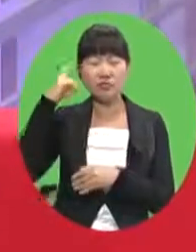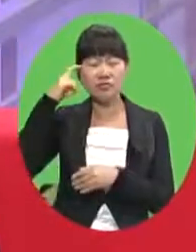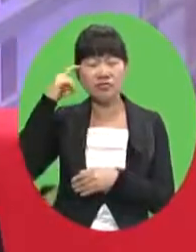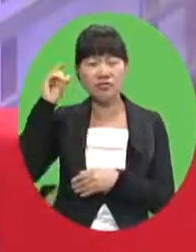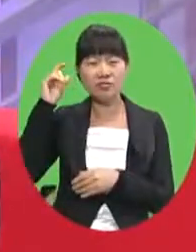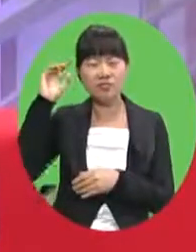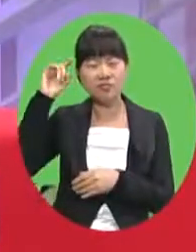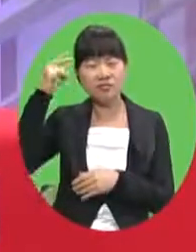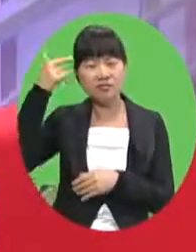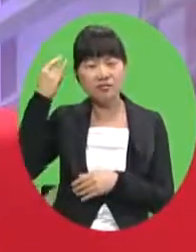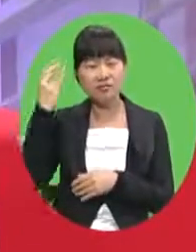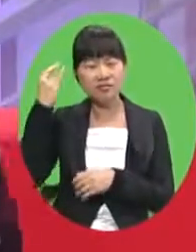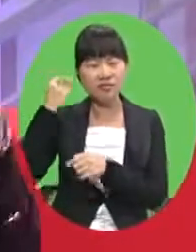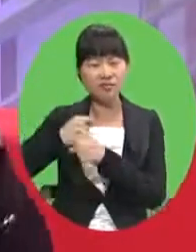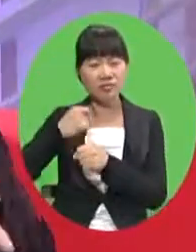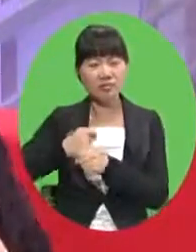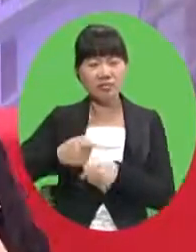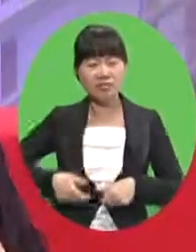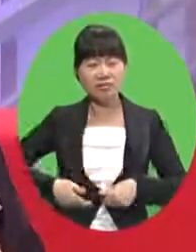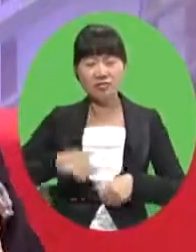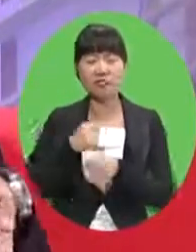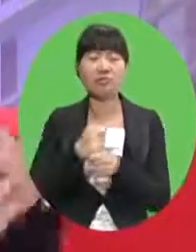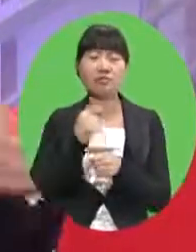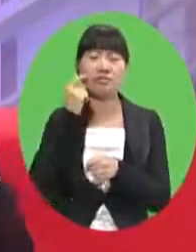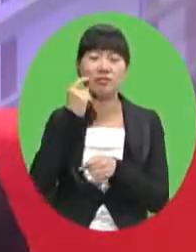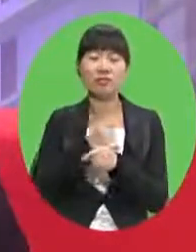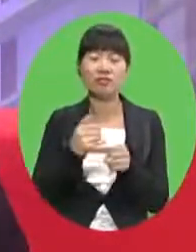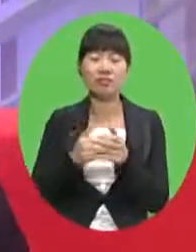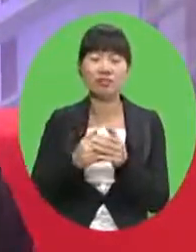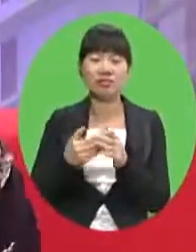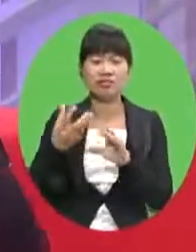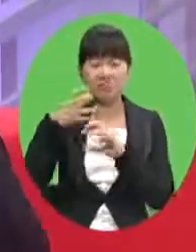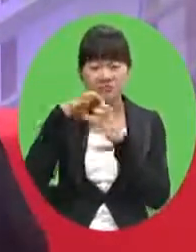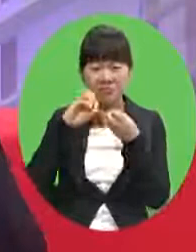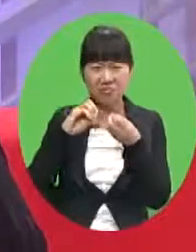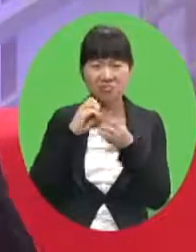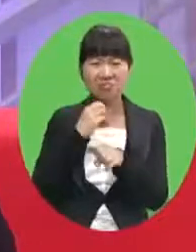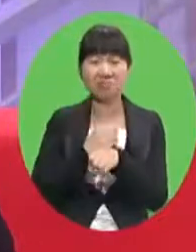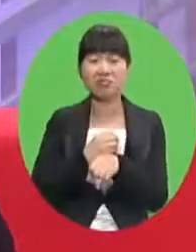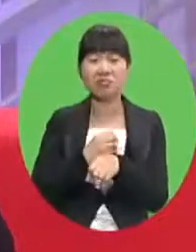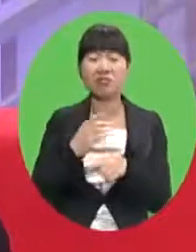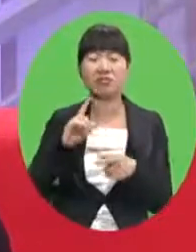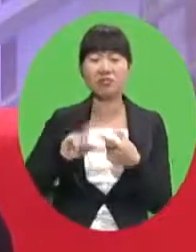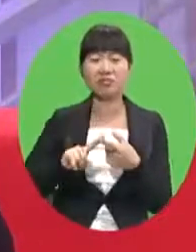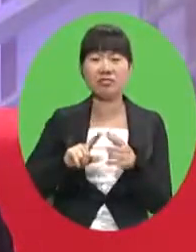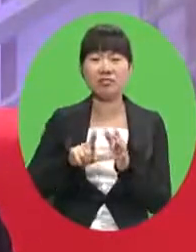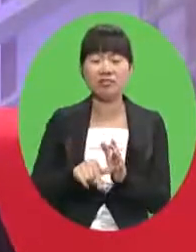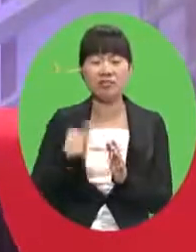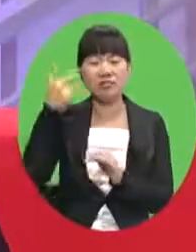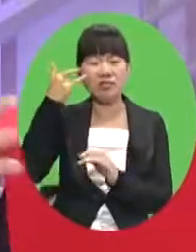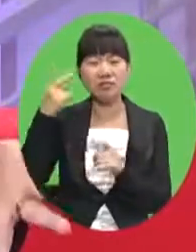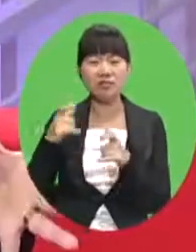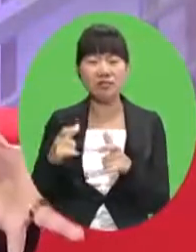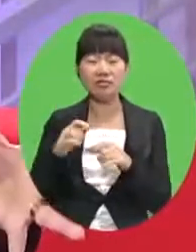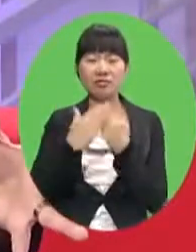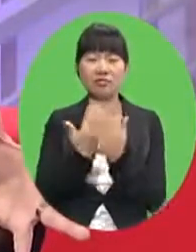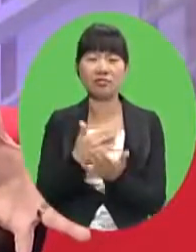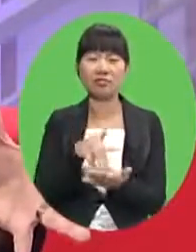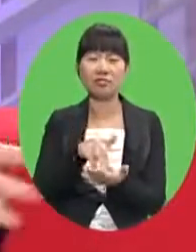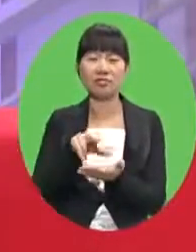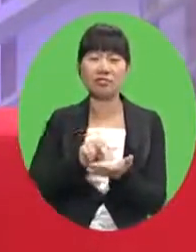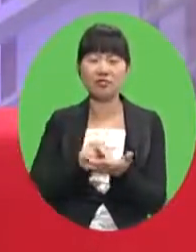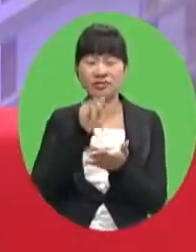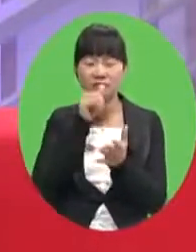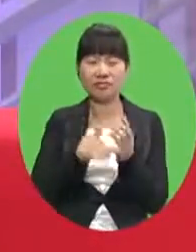자꾸 생성돼야 될 회로가 생성이 안 되고 네. 자꾸 꼬이고 예. 뒤틀어지고 그렇게 되면서 뇌 영역이 전반적으로 문제가